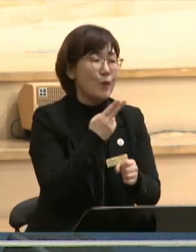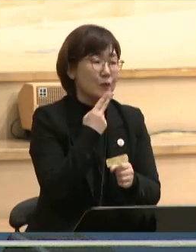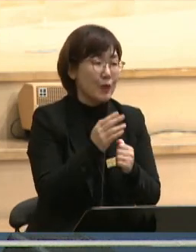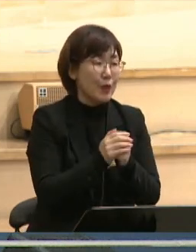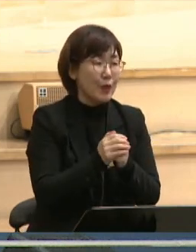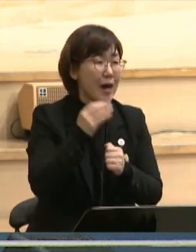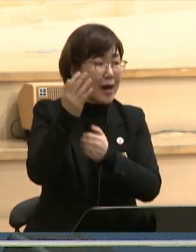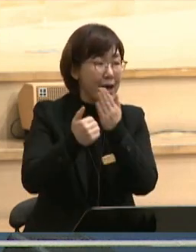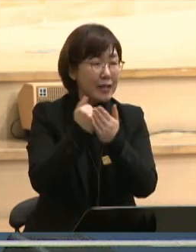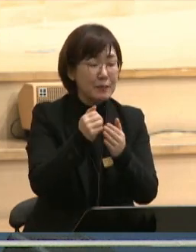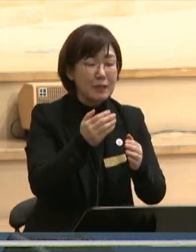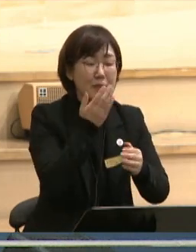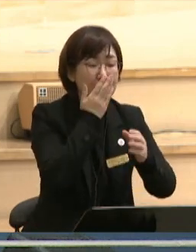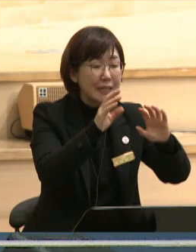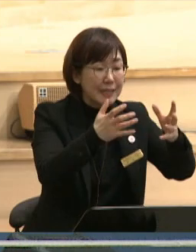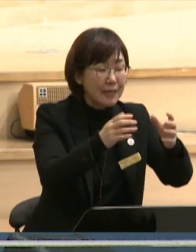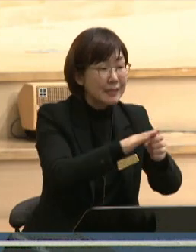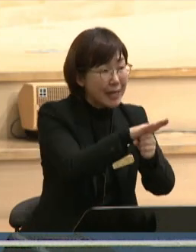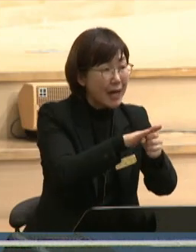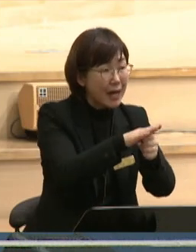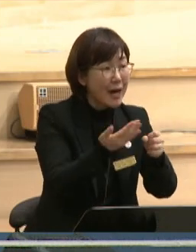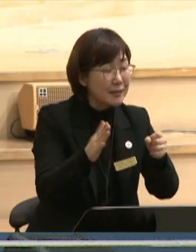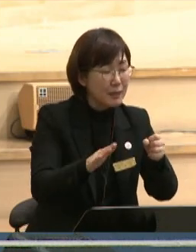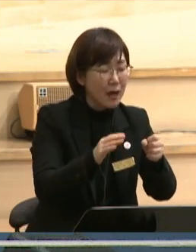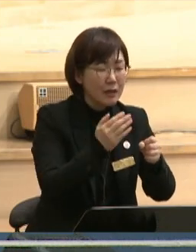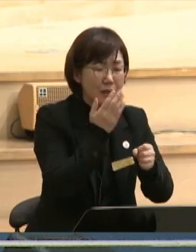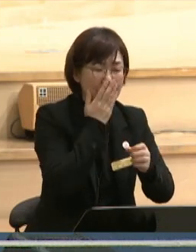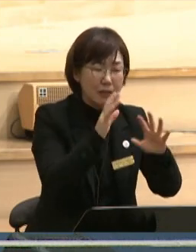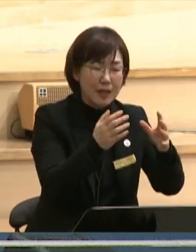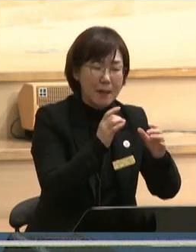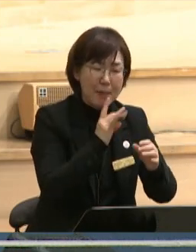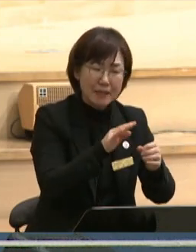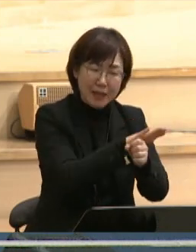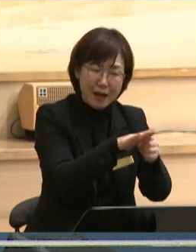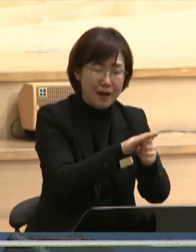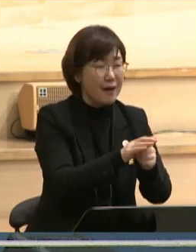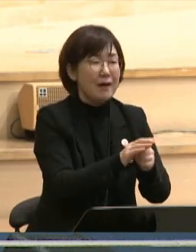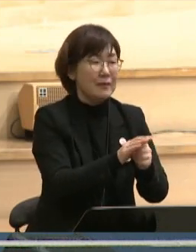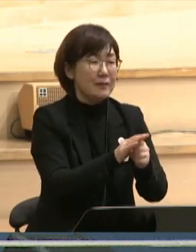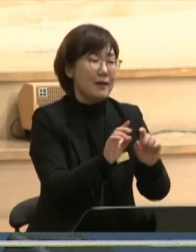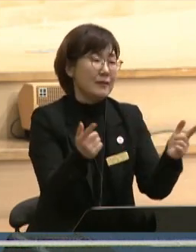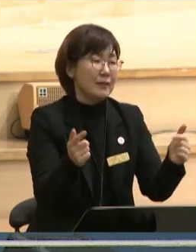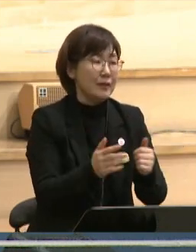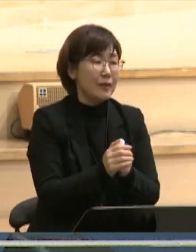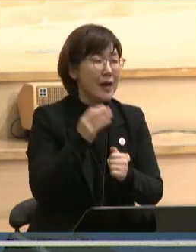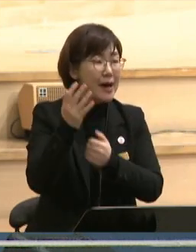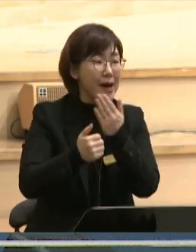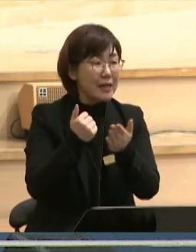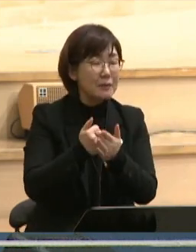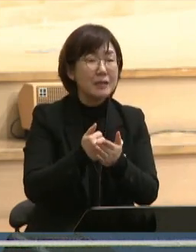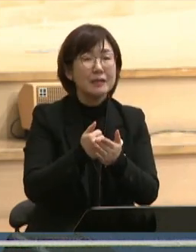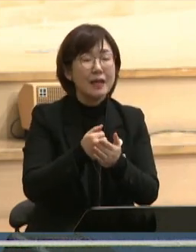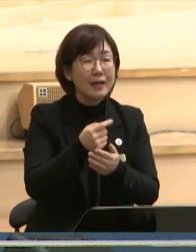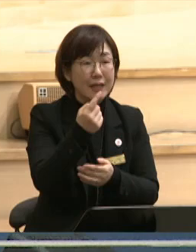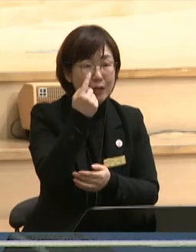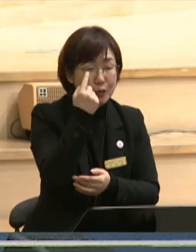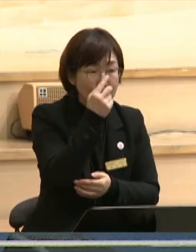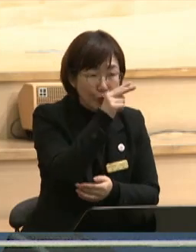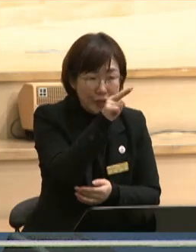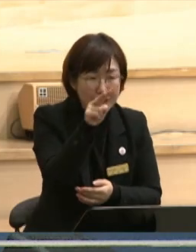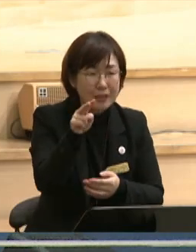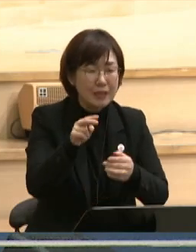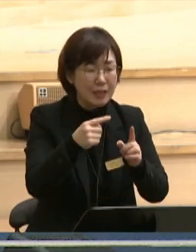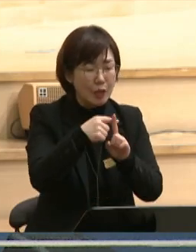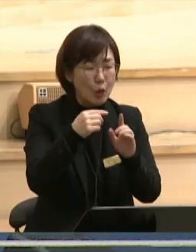이스라엘을 사랑하세요 그런데 이스라엘만을 사랑하지 않습니다 하나님의 시선은 항상 교회를 넘어 세상을